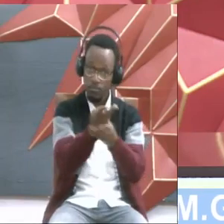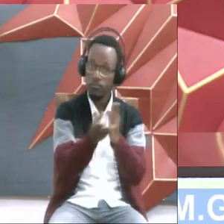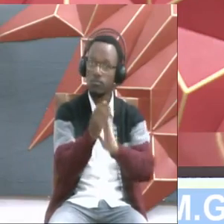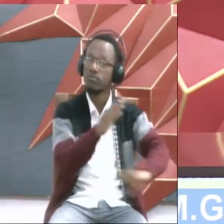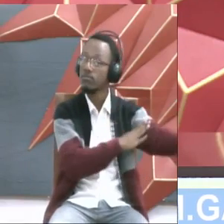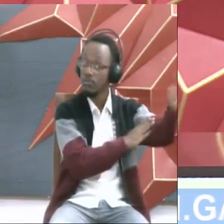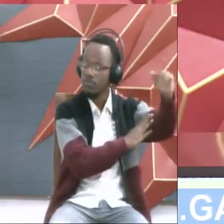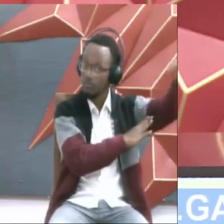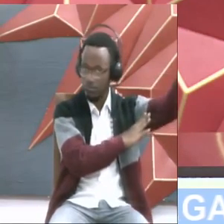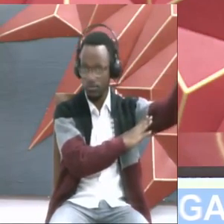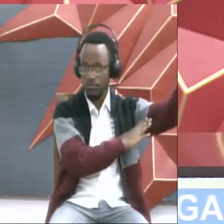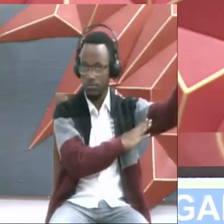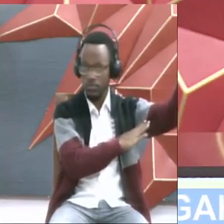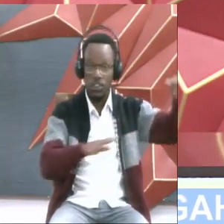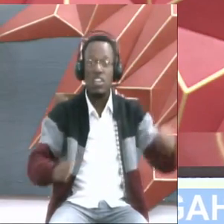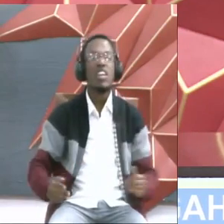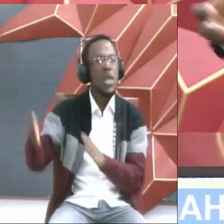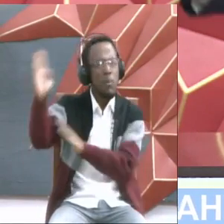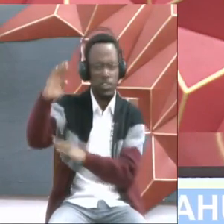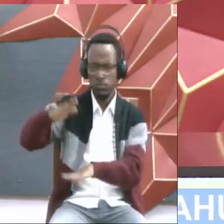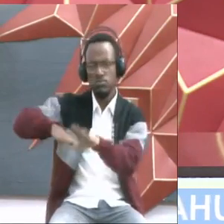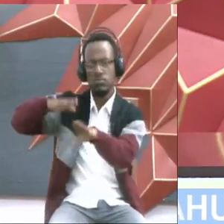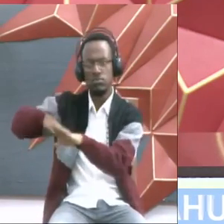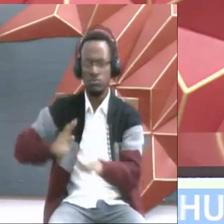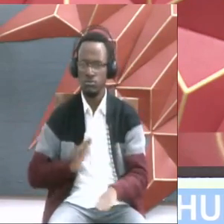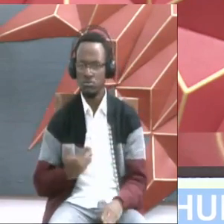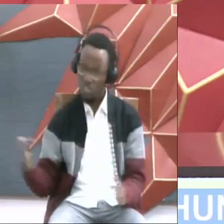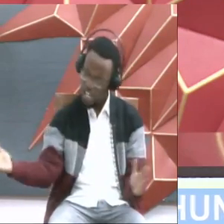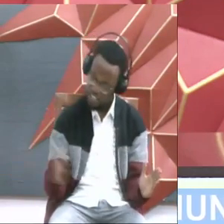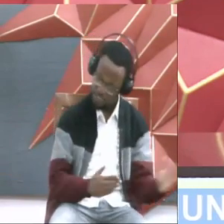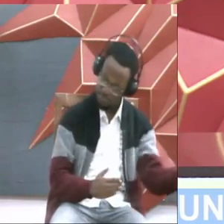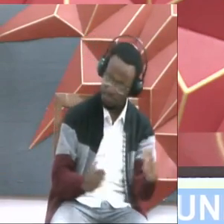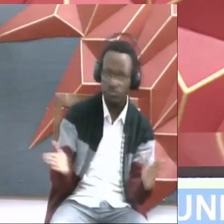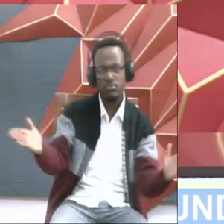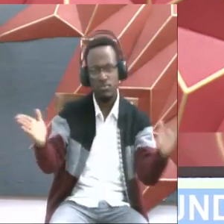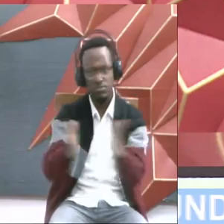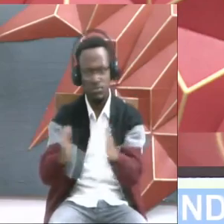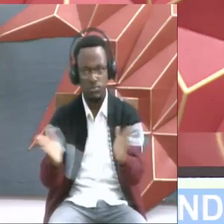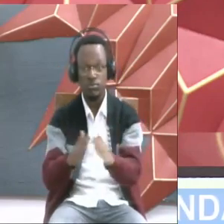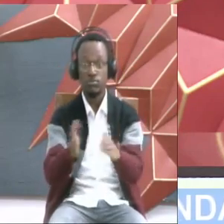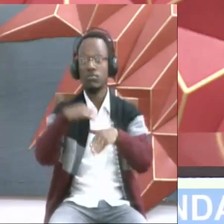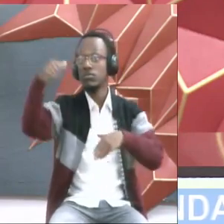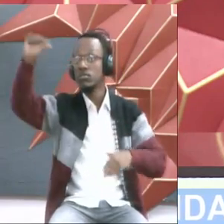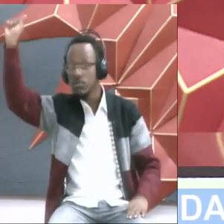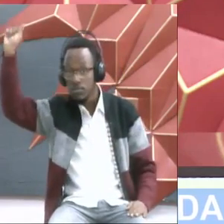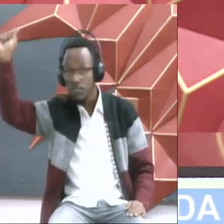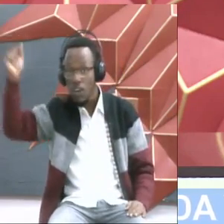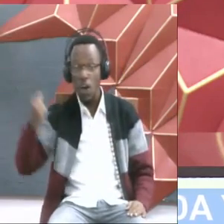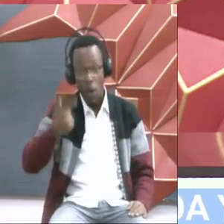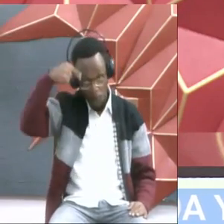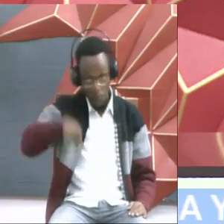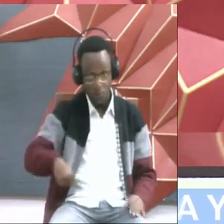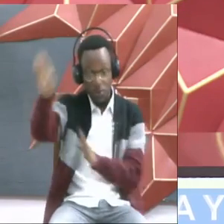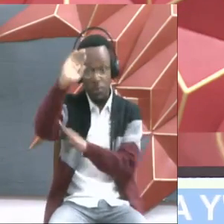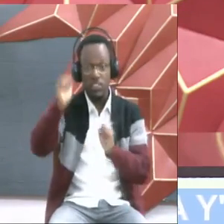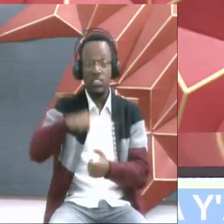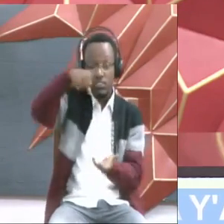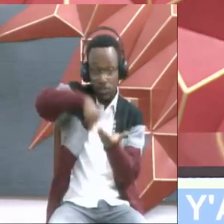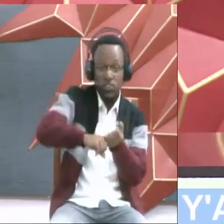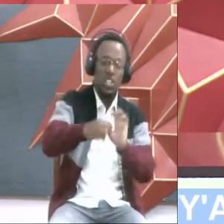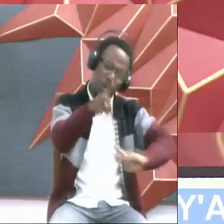amen twahamagawe nayo iratwegeranya ubwayo kugira ngo ibone